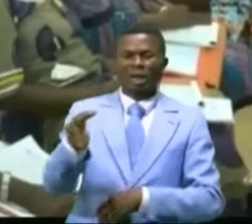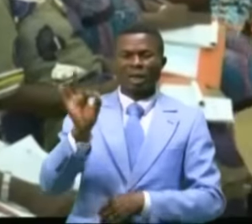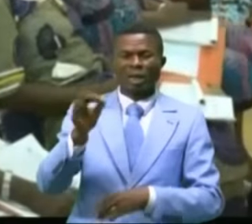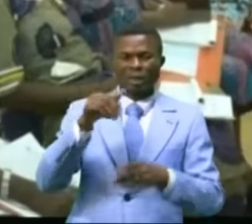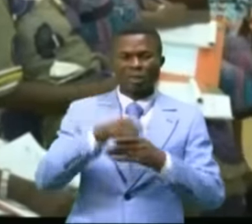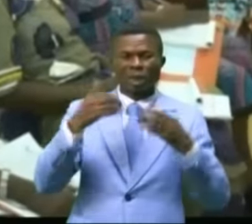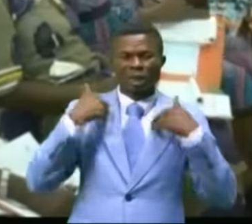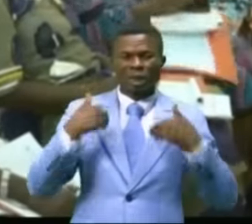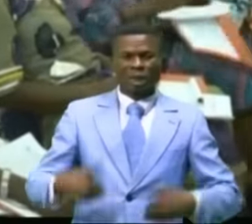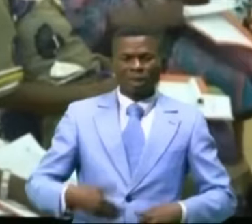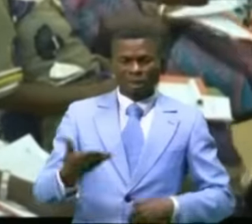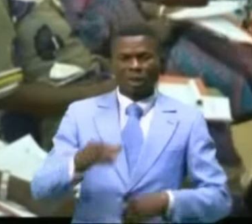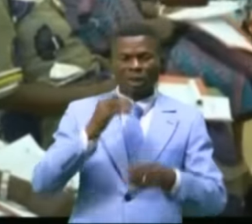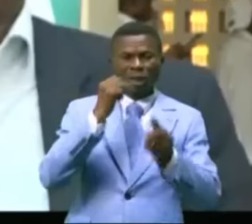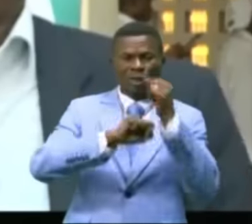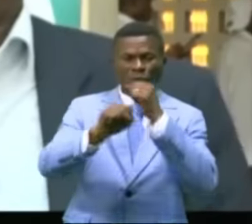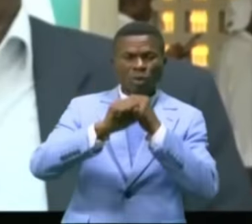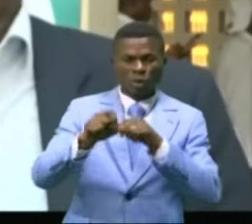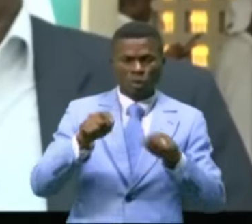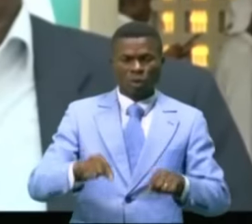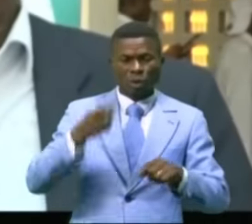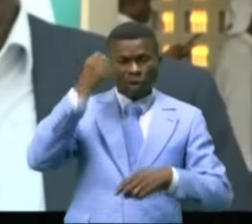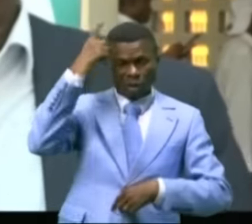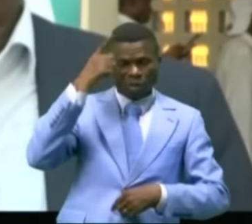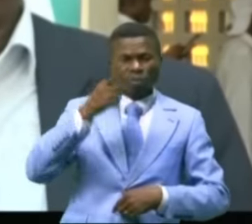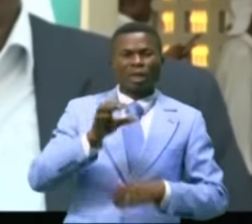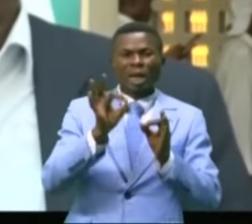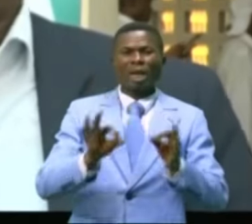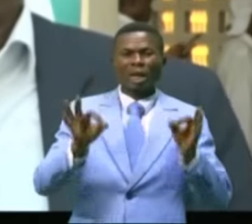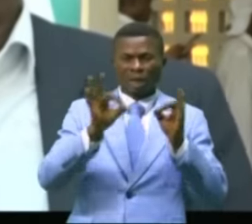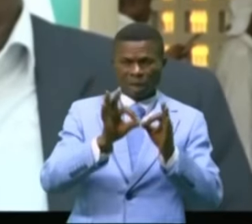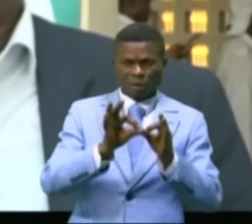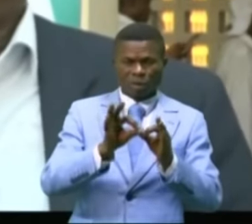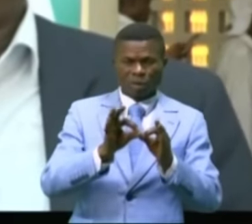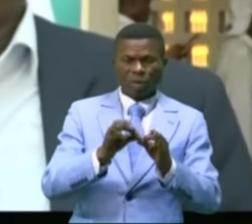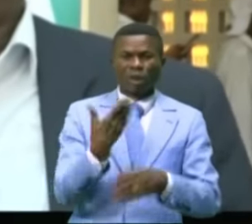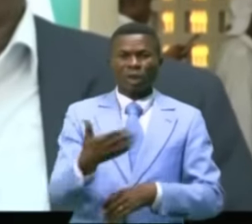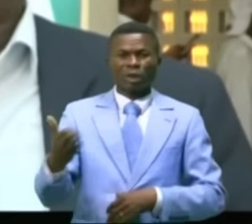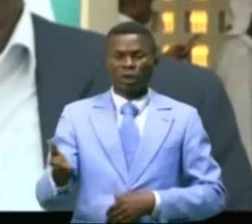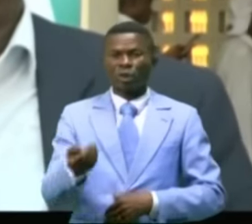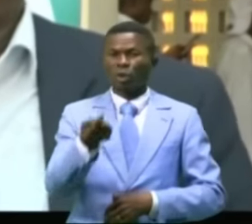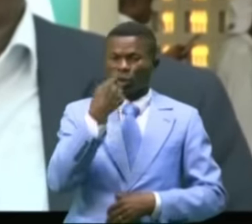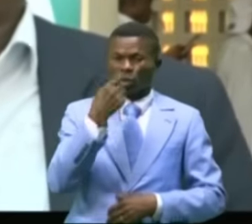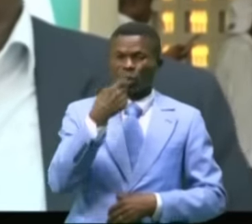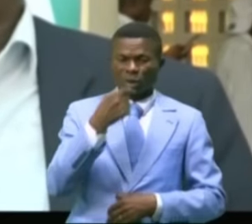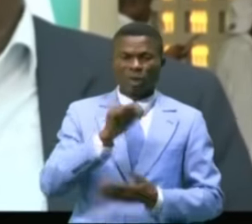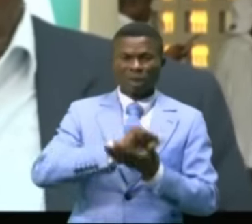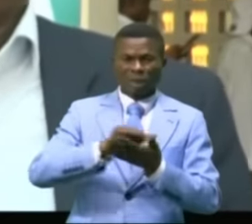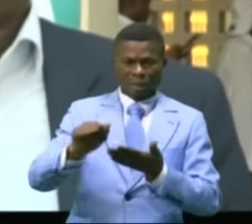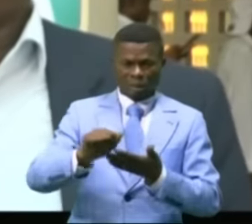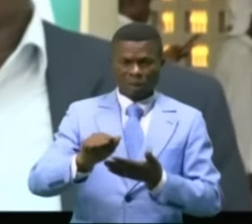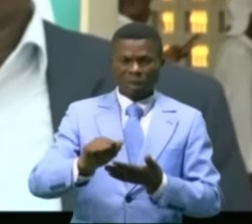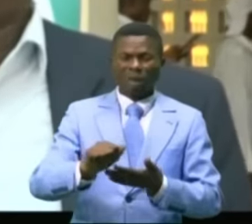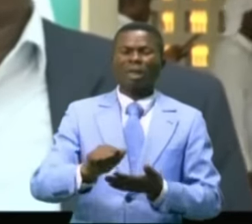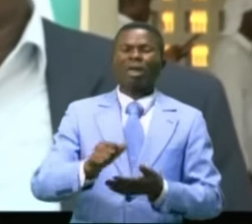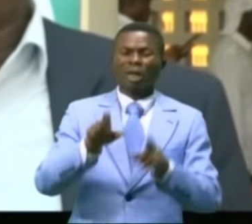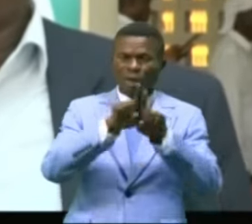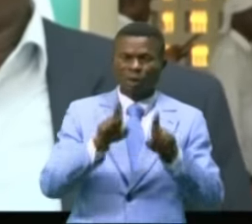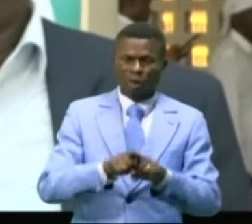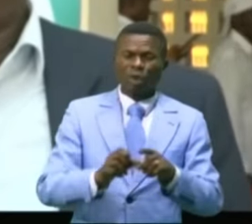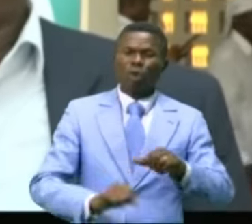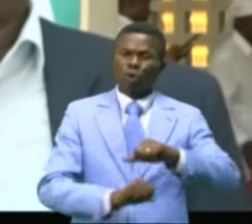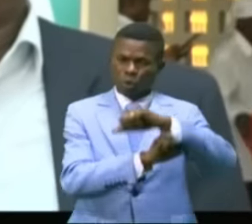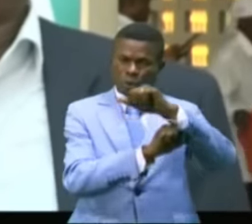santé. Il faut sensibiliser les consommateurs pour qu'ils comprennent les bienfaits des bienfaits des produits entre guillemets sains ou les produits bio. Il faut aussi